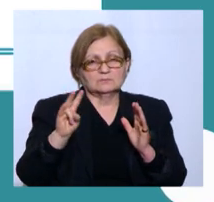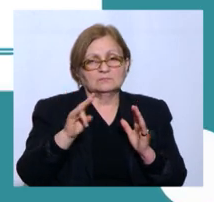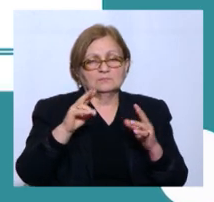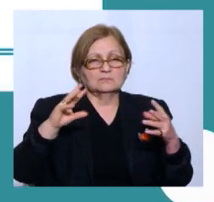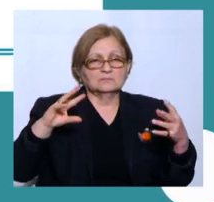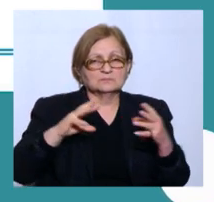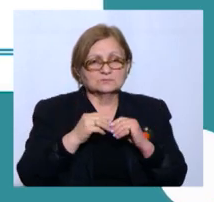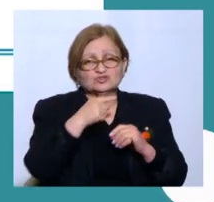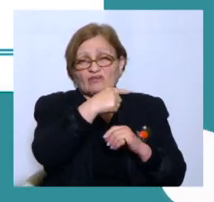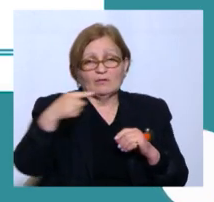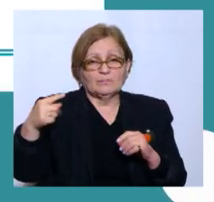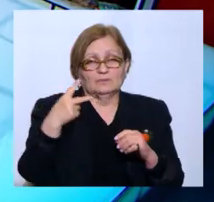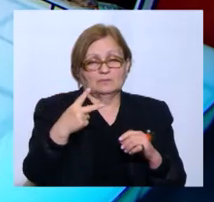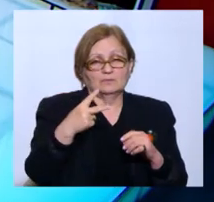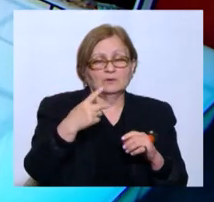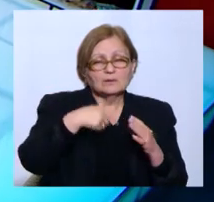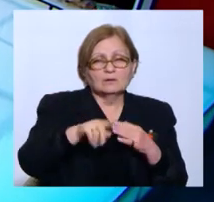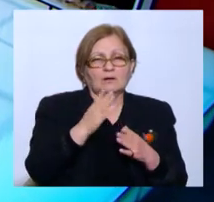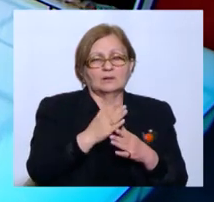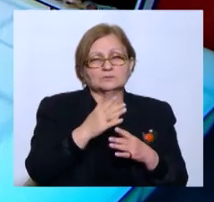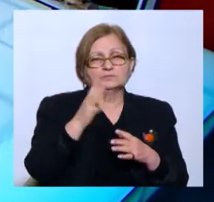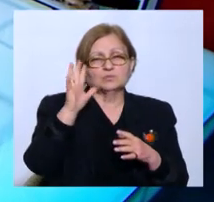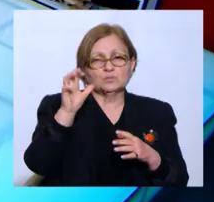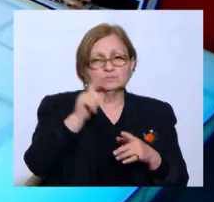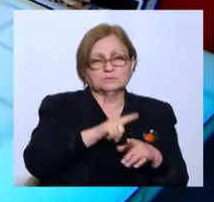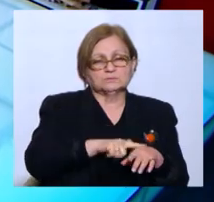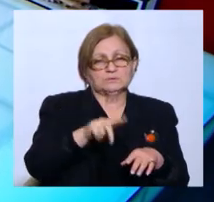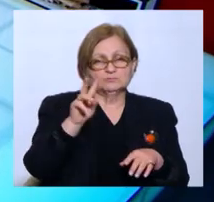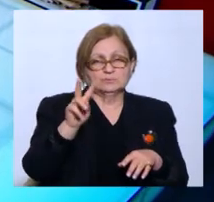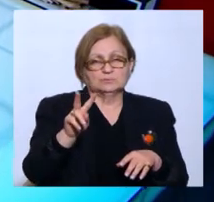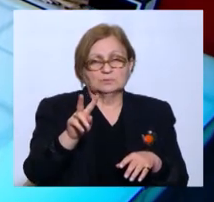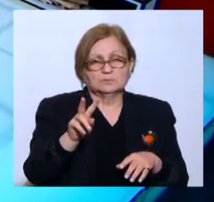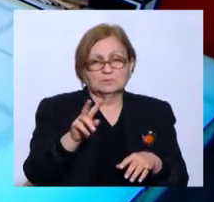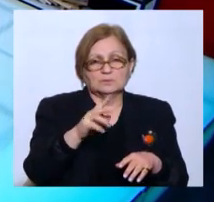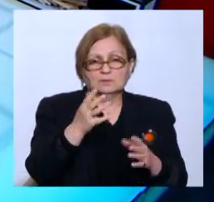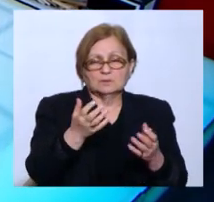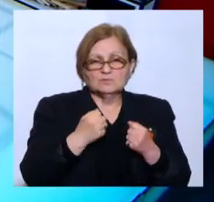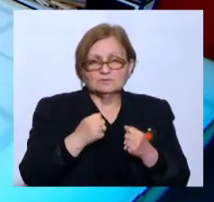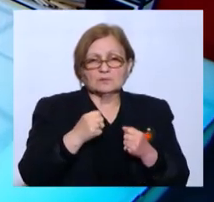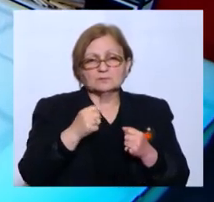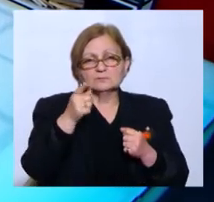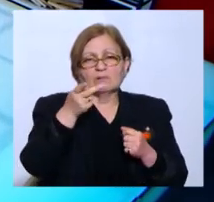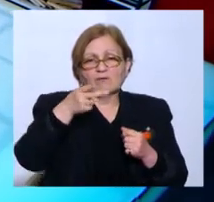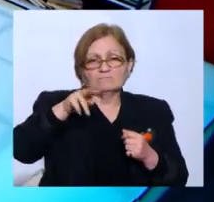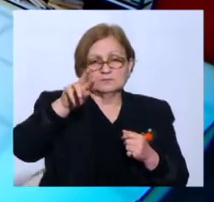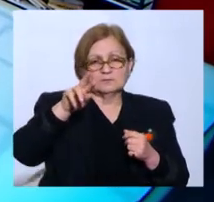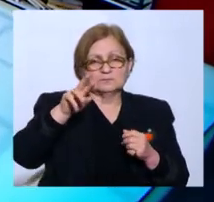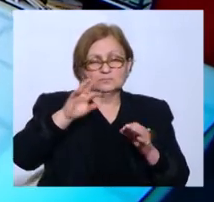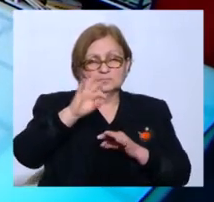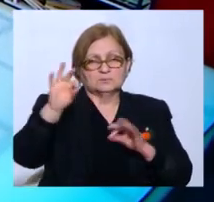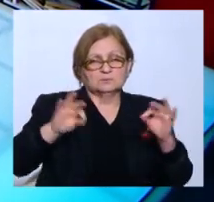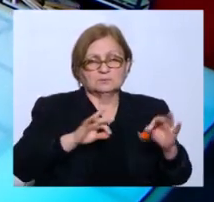და არის 572. ეხლა ჩვენ მივიღეთ კვადრატული განტოლება, ხო? ანუ SN-ის ნაცვლად